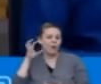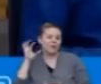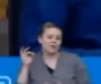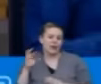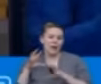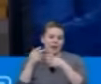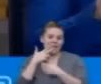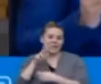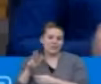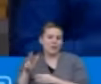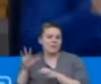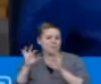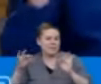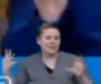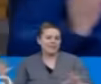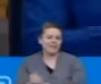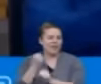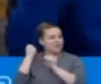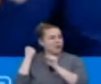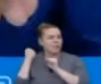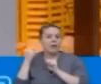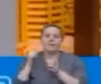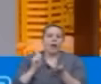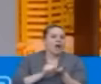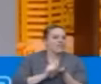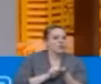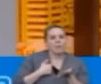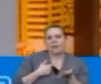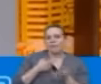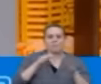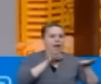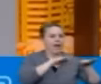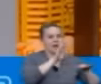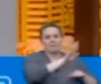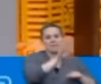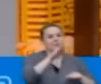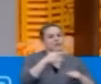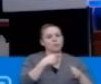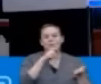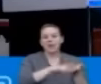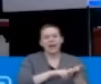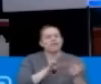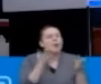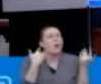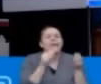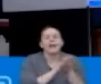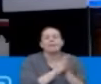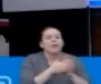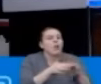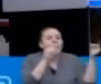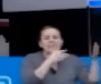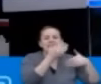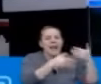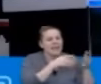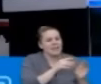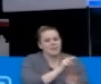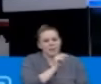והאופוזיציה יתגשם ונתניהו באמת יוגש נגדו חס ושלום, אם יאחל לו שיצא אגב באמת זכאי, לא זכאי, שבכלל לא יתחיל שום הליך